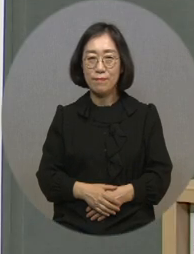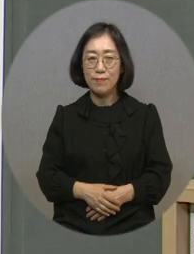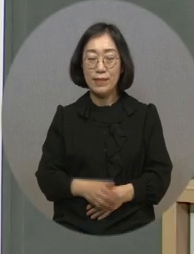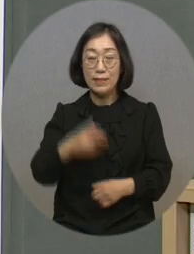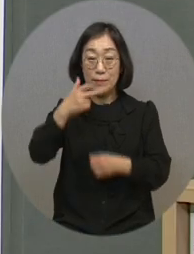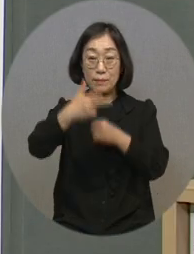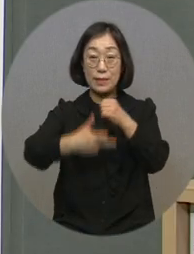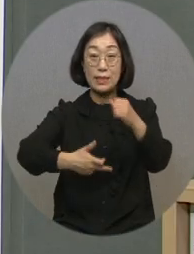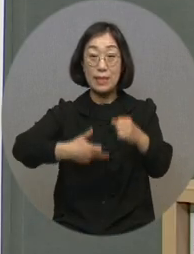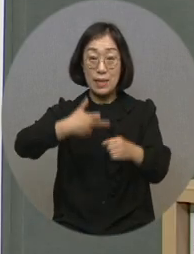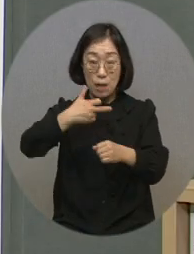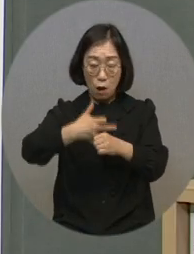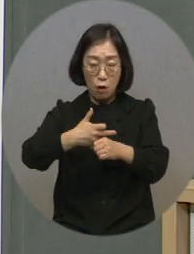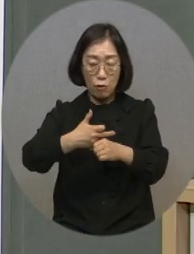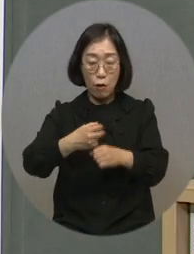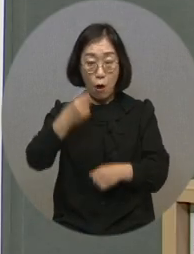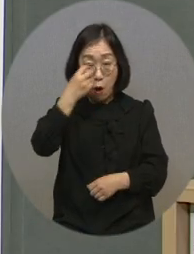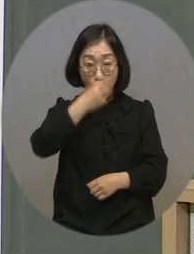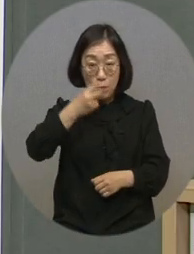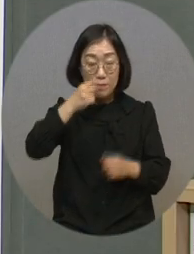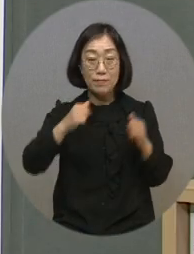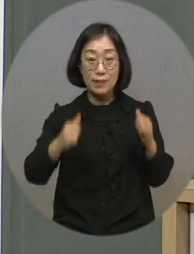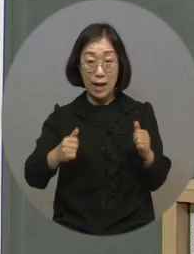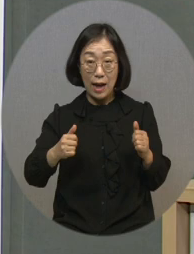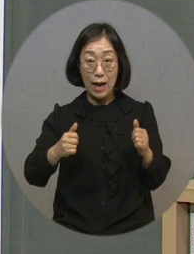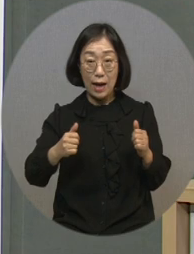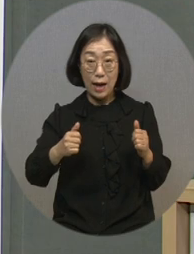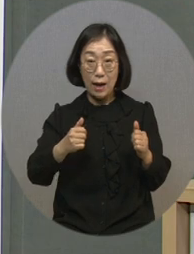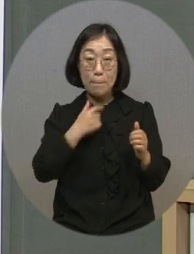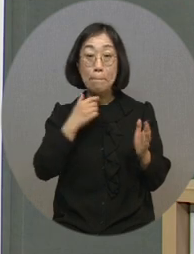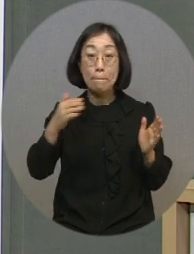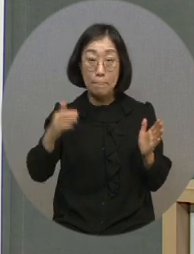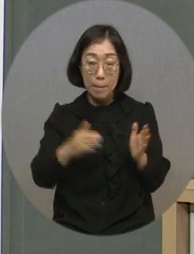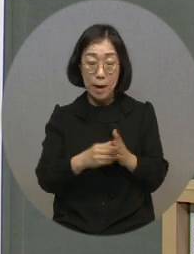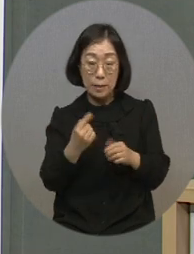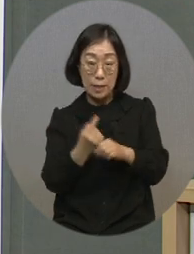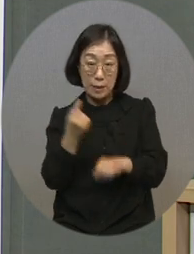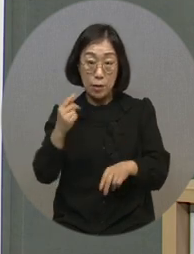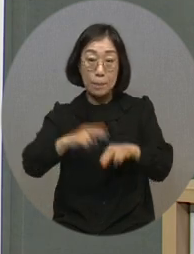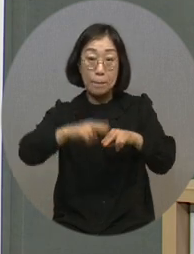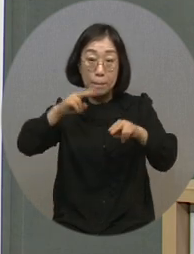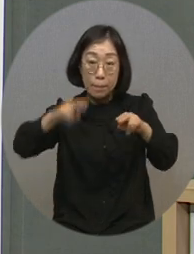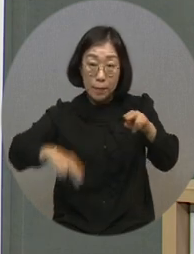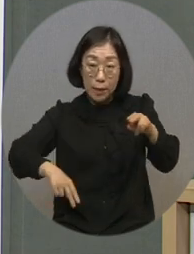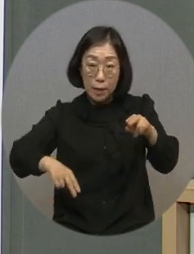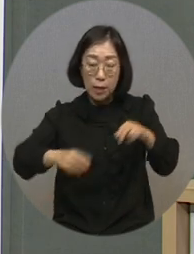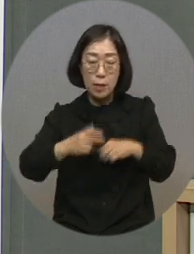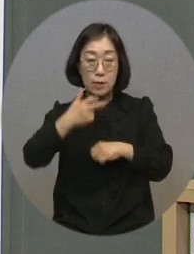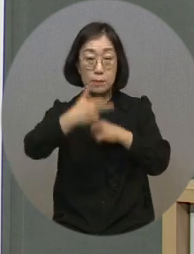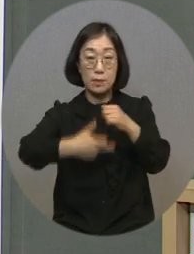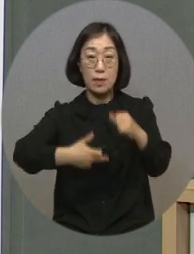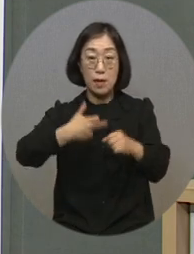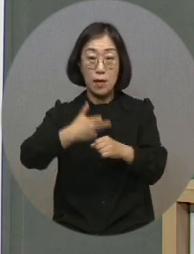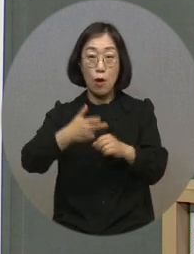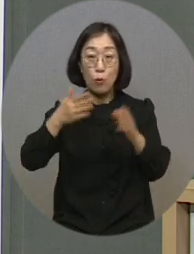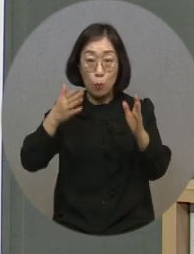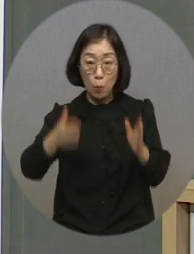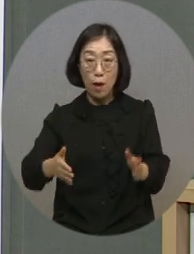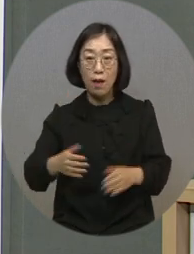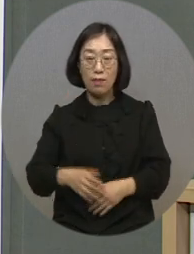17년 검사 생활을 작년 8월에 옷을 벗었으니까 한 17년 예, 예, 되죠? 예, 예,